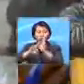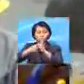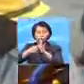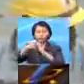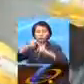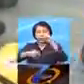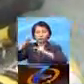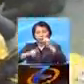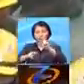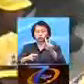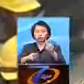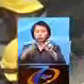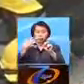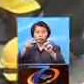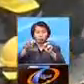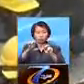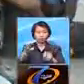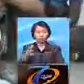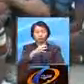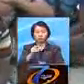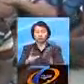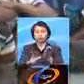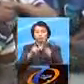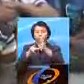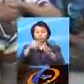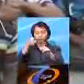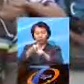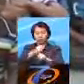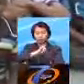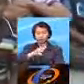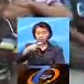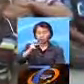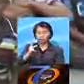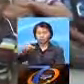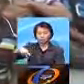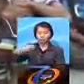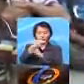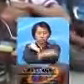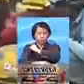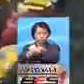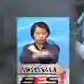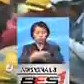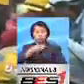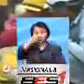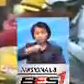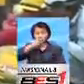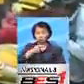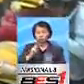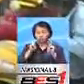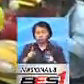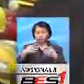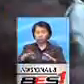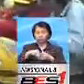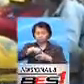dibina pada 2015 itu. Sementara itu, penolong pengarah JKKP Negeri, Rosnizawati Baharum berkata, pihaknya